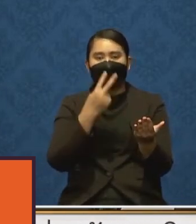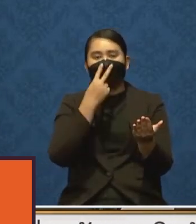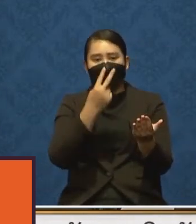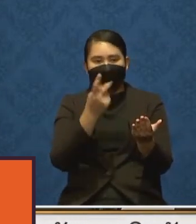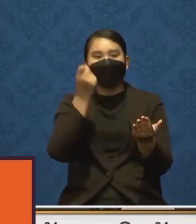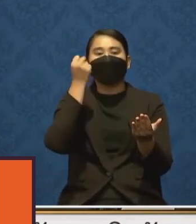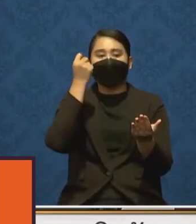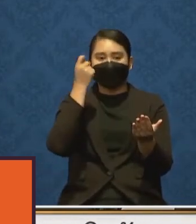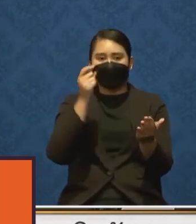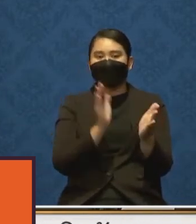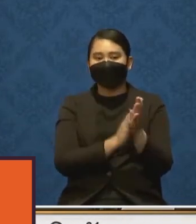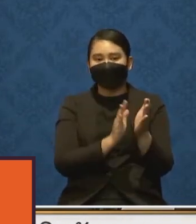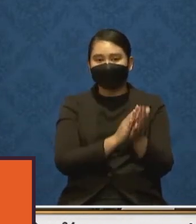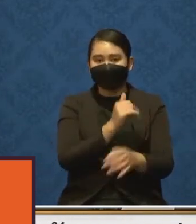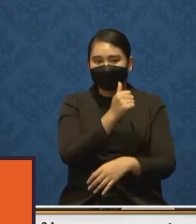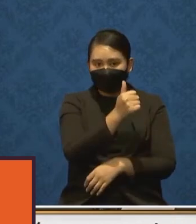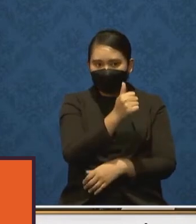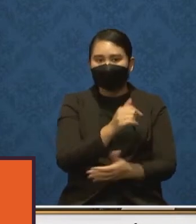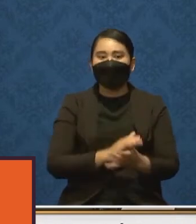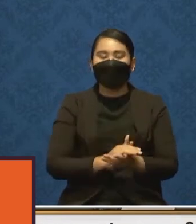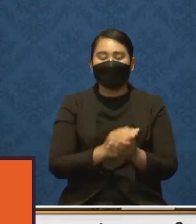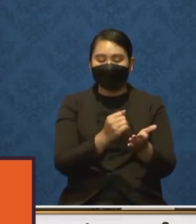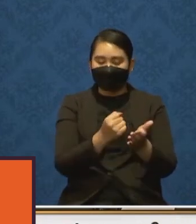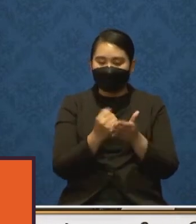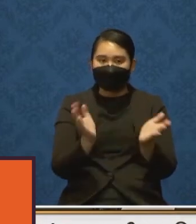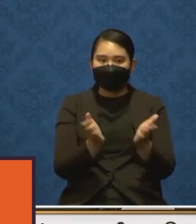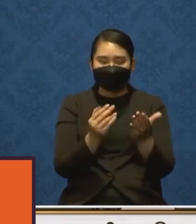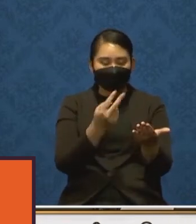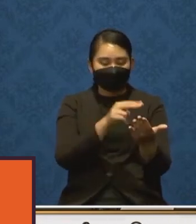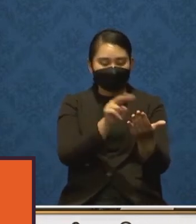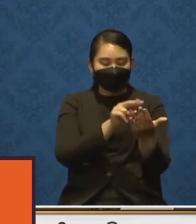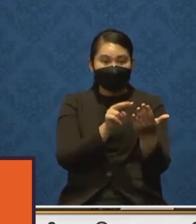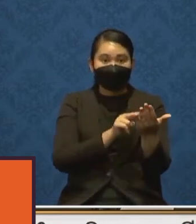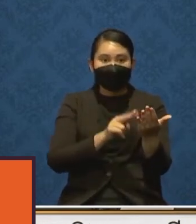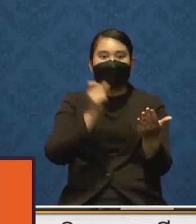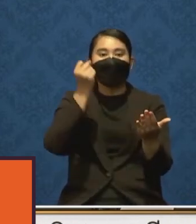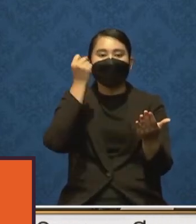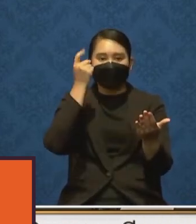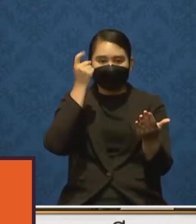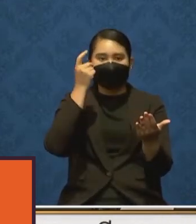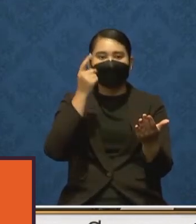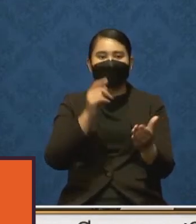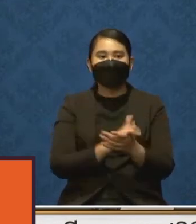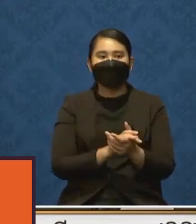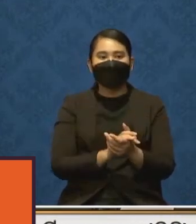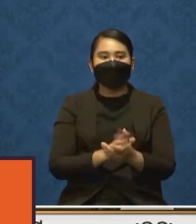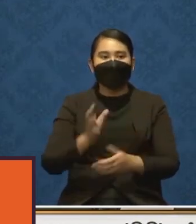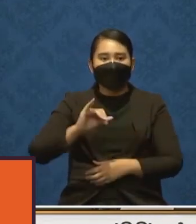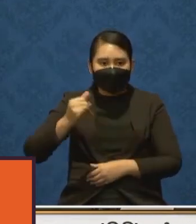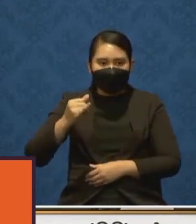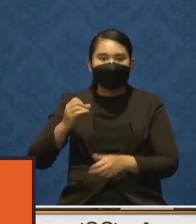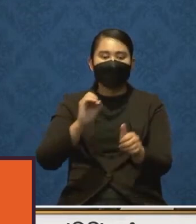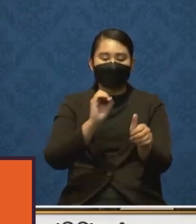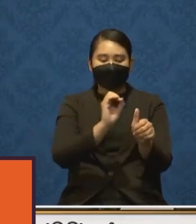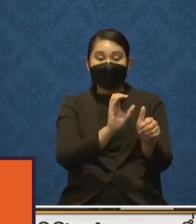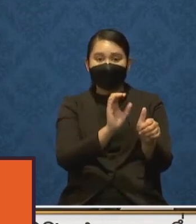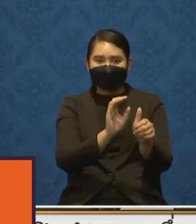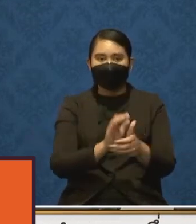ชมท่านในการเสนอรายงานทั้งสองเล่นอาแล้วเข้ใจงแม้จะมีหลายท่านช่วยเสนอแน่่าย แม้จะมีหายท่านช่วยเสนินไ